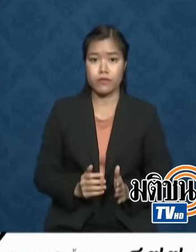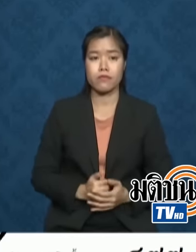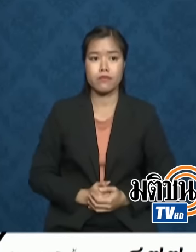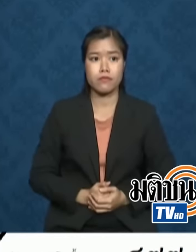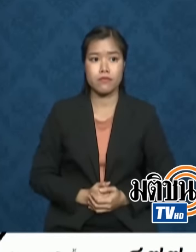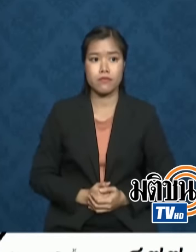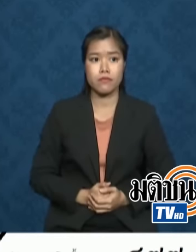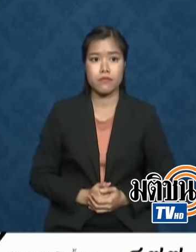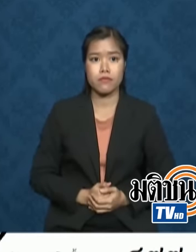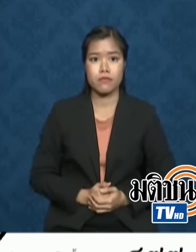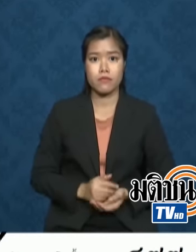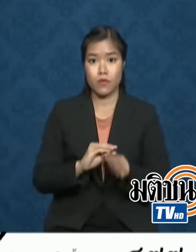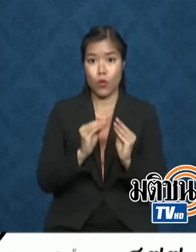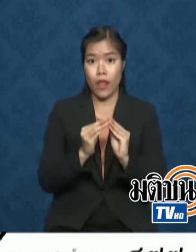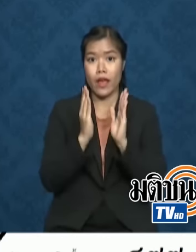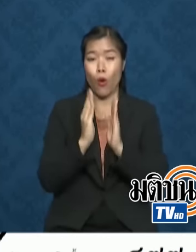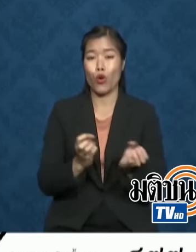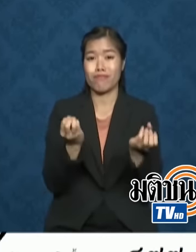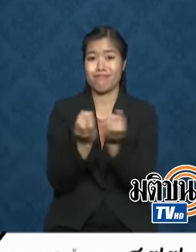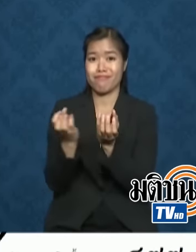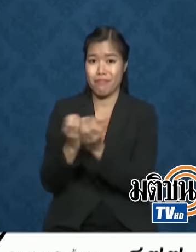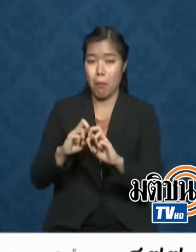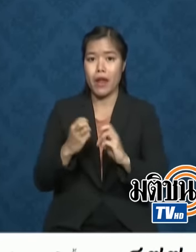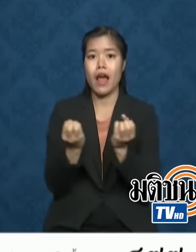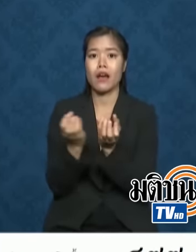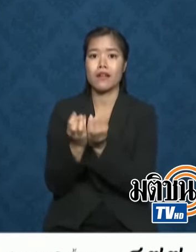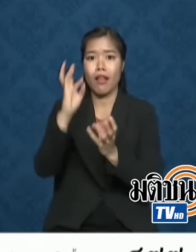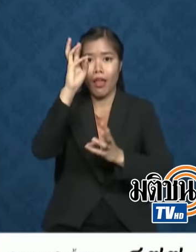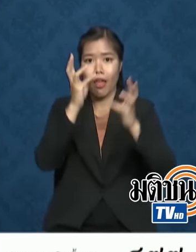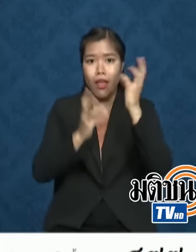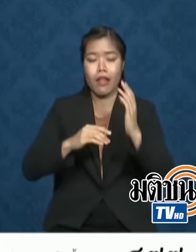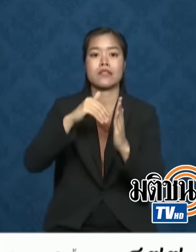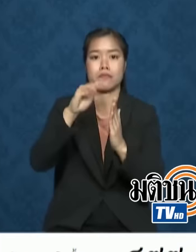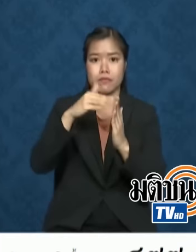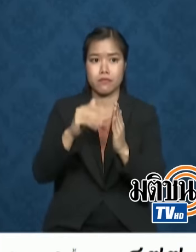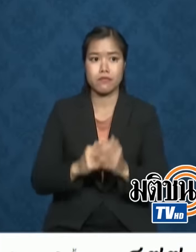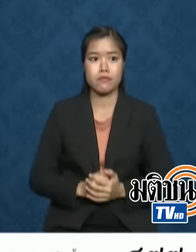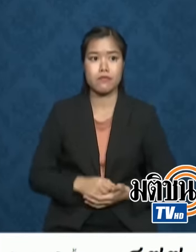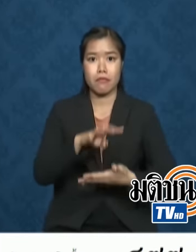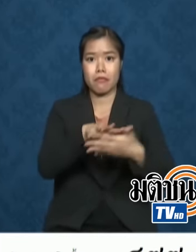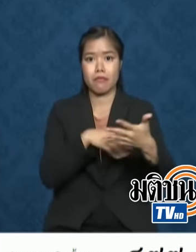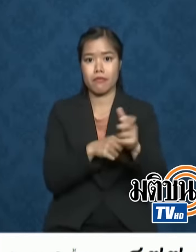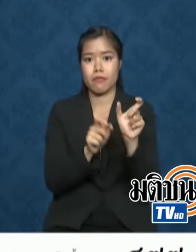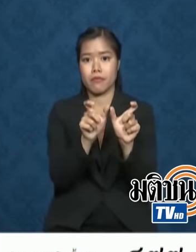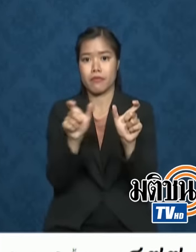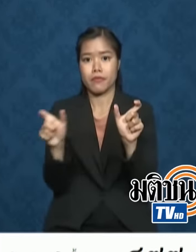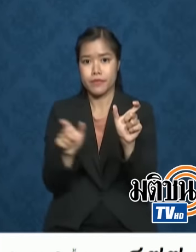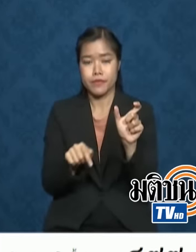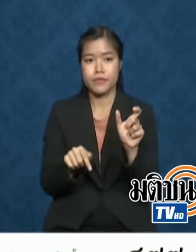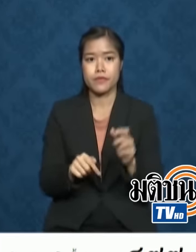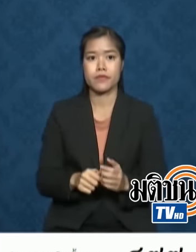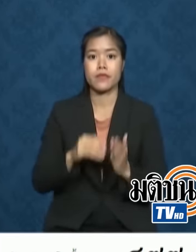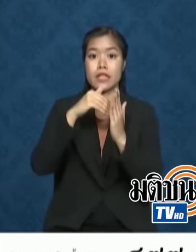หนึ่งอันนี้เป็นตัวเลขผู้ได้รับผลกระทบทางด้านมลพิษในภาคเหนือนะครับเฉพาะภาคเหนือผู้ได้รับผลกระทบอยู่